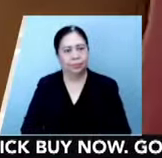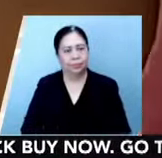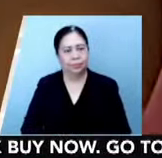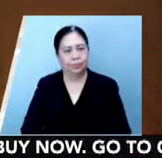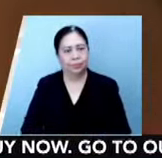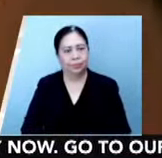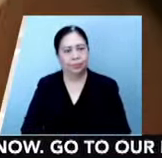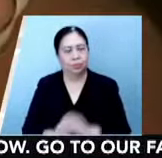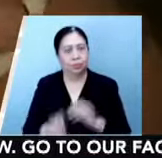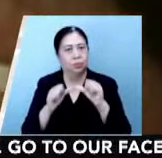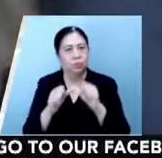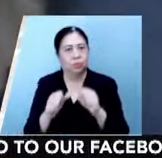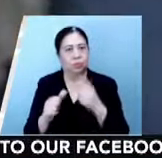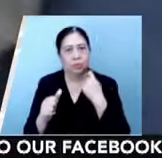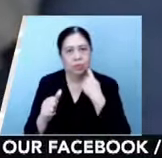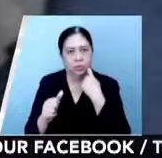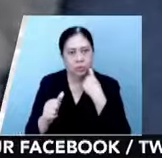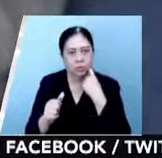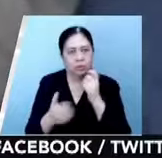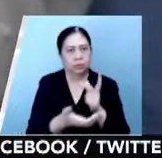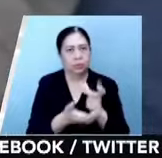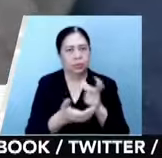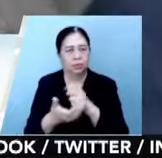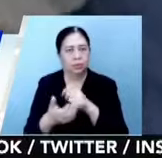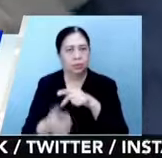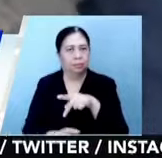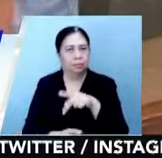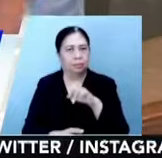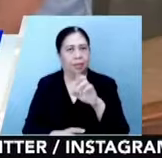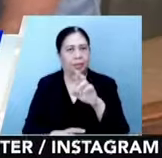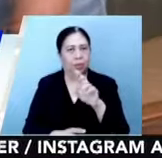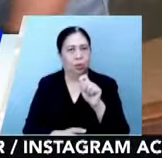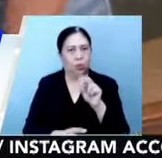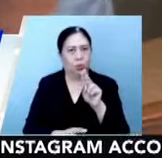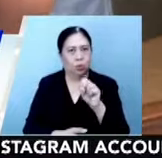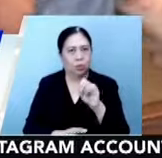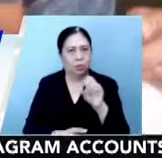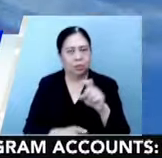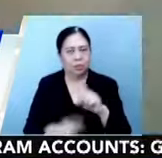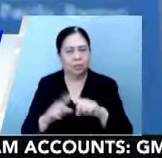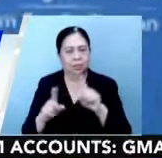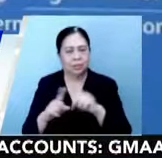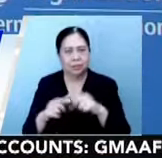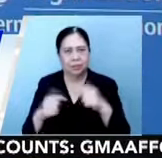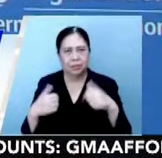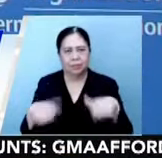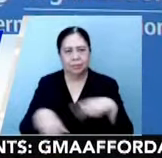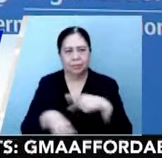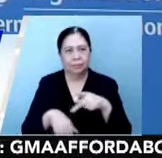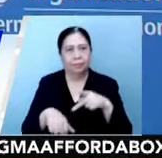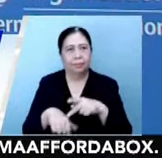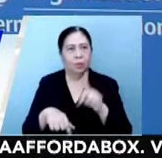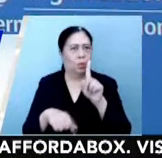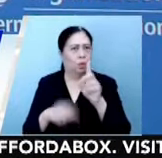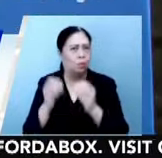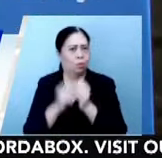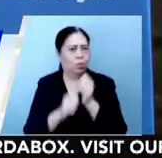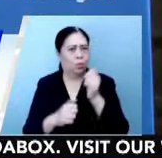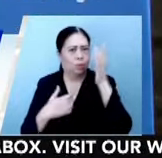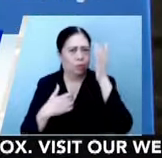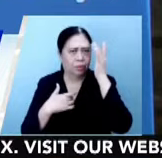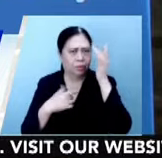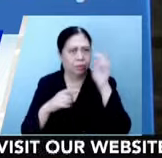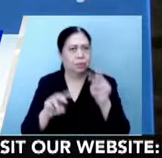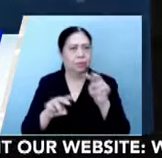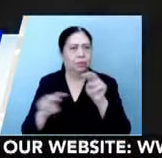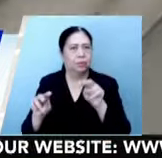Puspusan kamakailan ang pagbabakuna kontra pertussis kasabay ng pagdami ng mga kaso nito sa bansa. Pero may isa pang sakit na binabantayan ng World